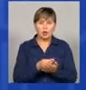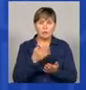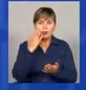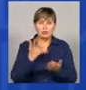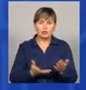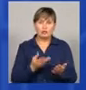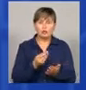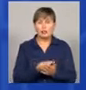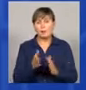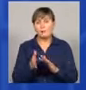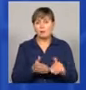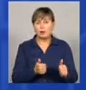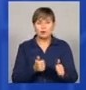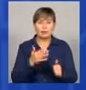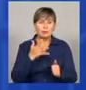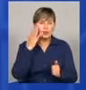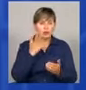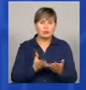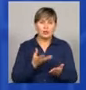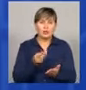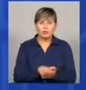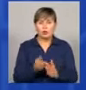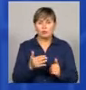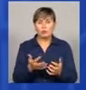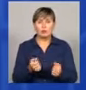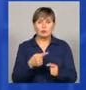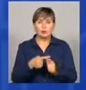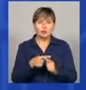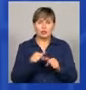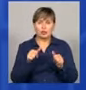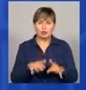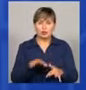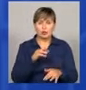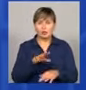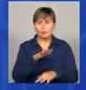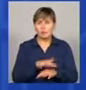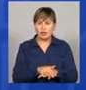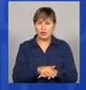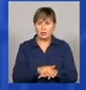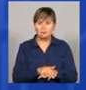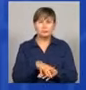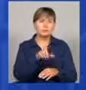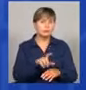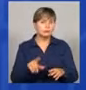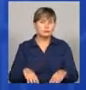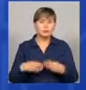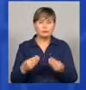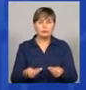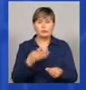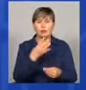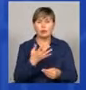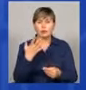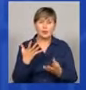платежеспособность. После подтверждения платежеспособности, после получения положительного решения от банка, клиенту предоставляется